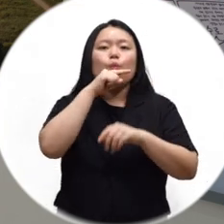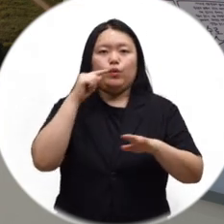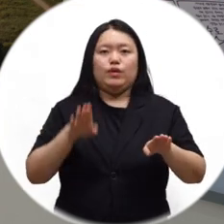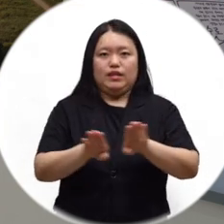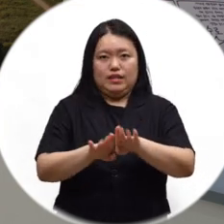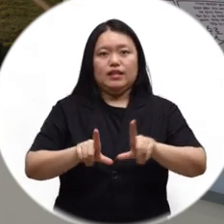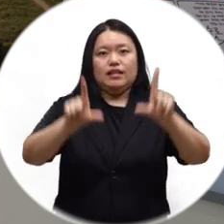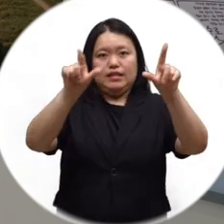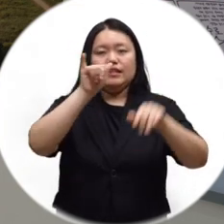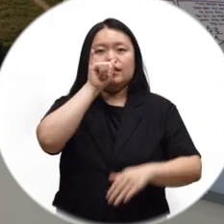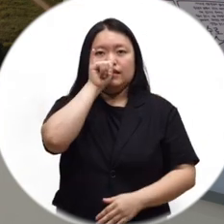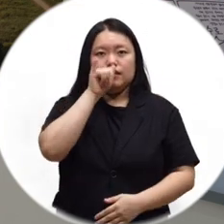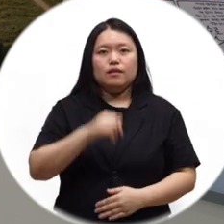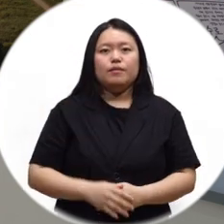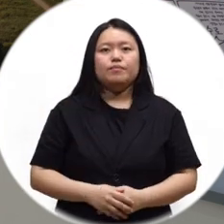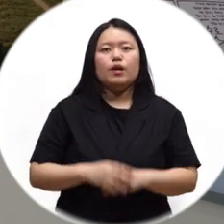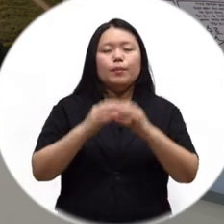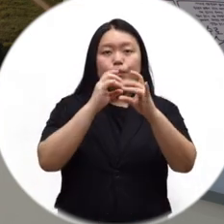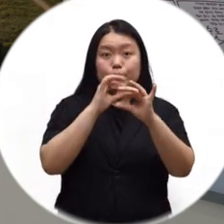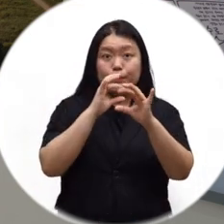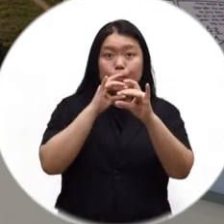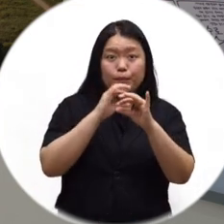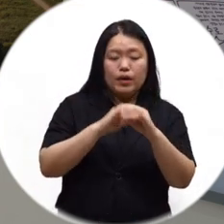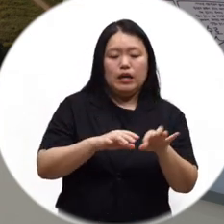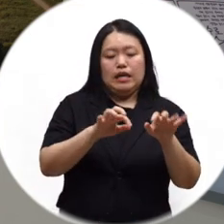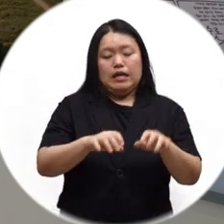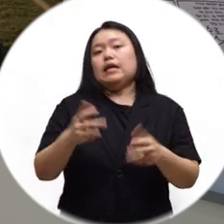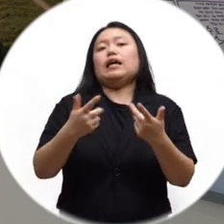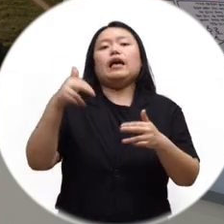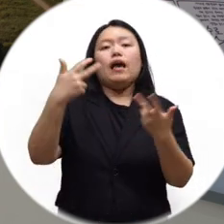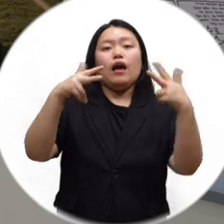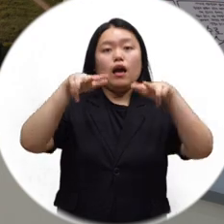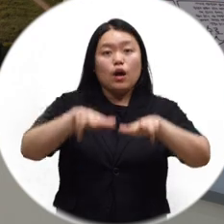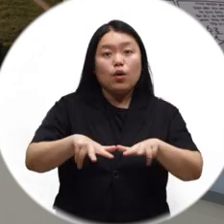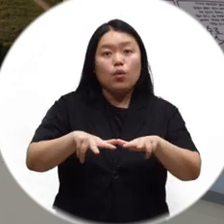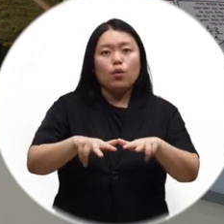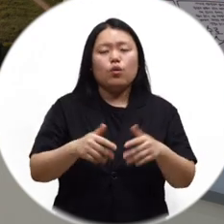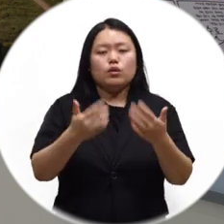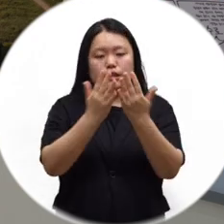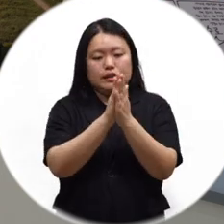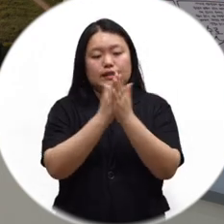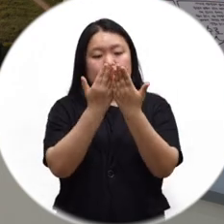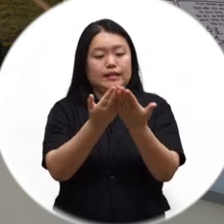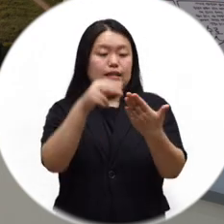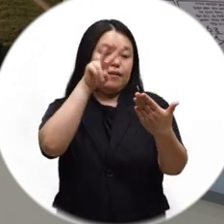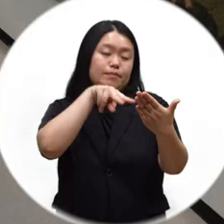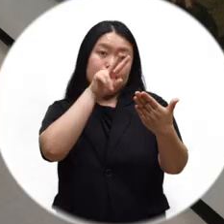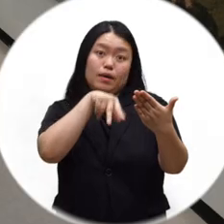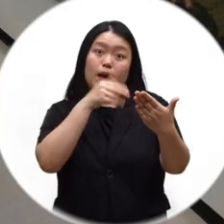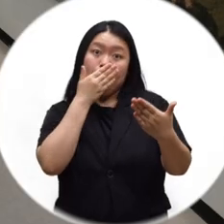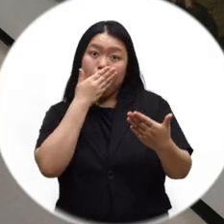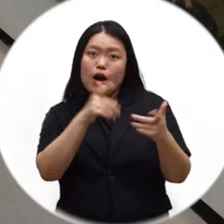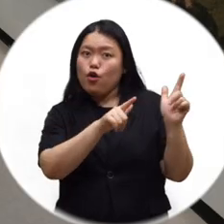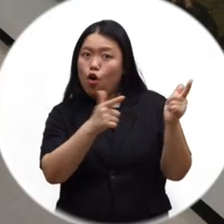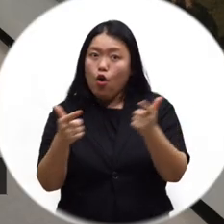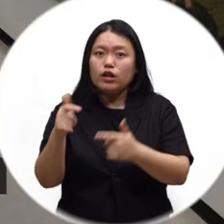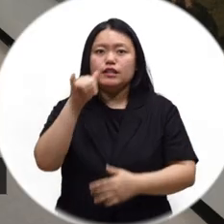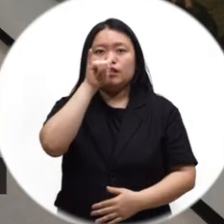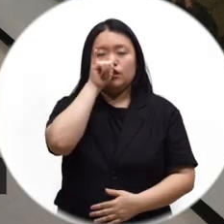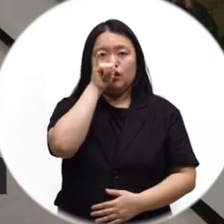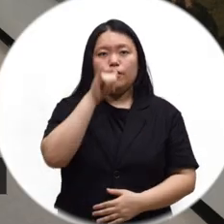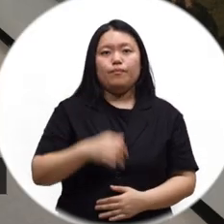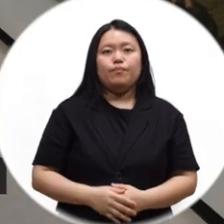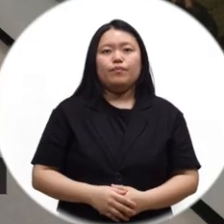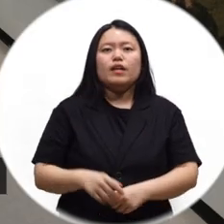교실 개골 책방 등 개골 자연경관을 활용한 신규 공연 프로그램들도 펼쳐집니다 특히 이번 축제는